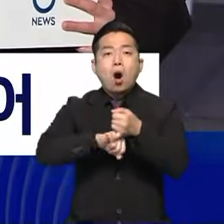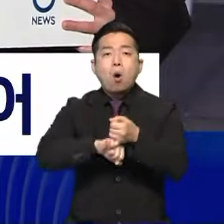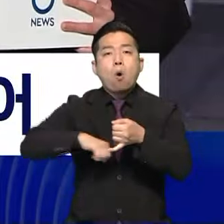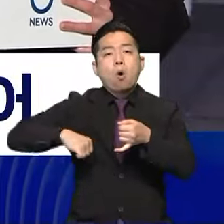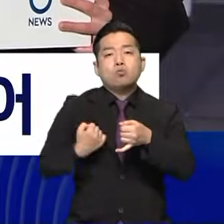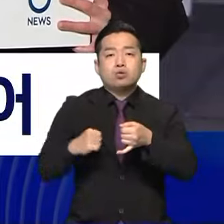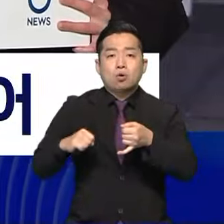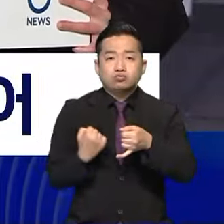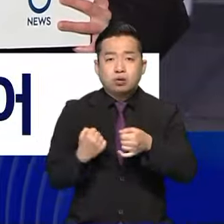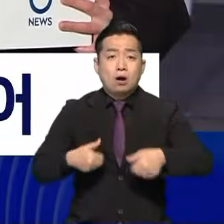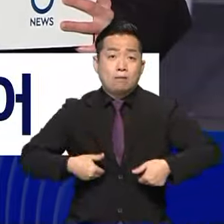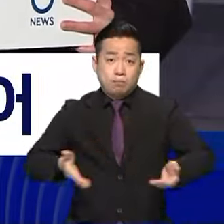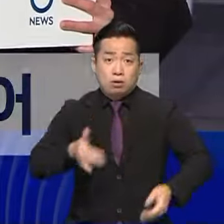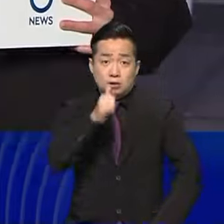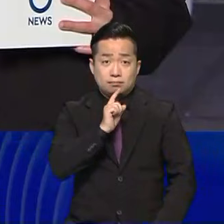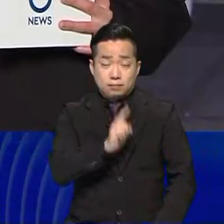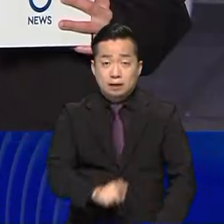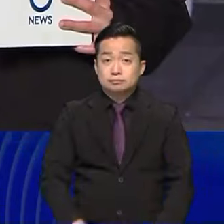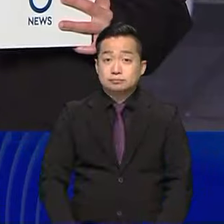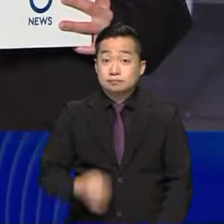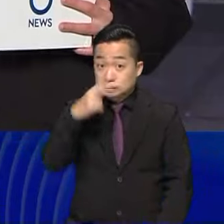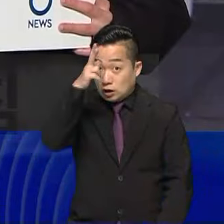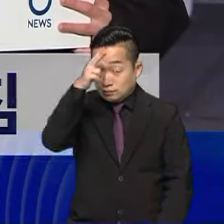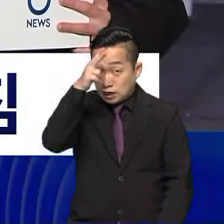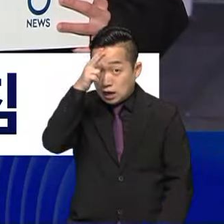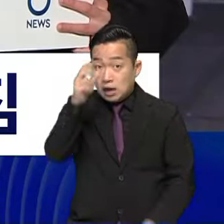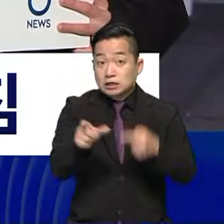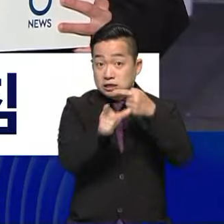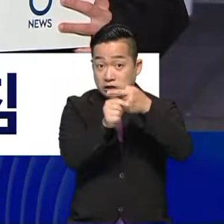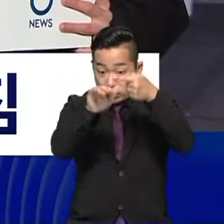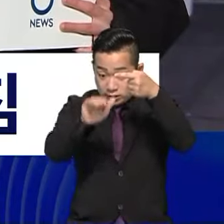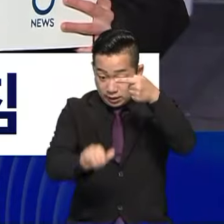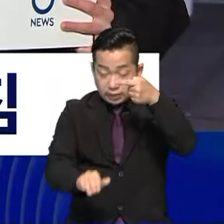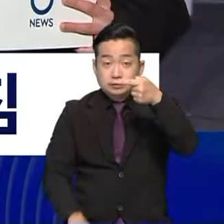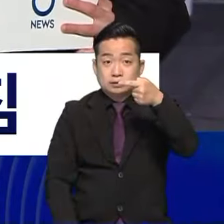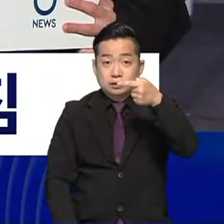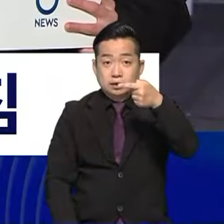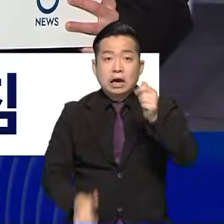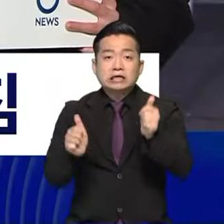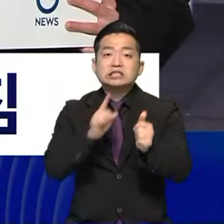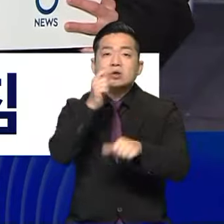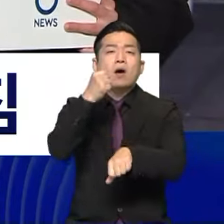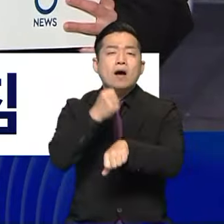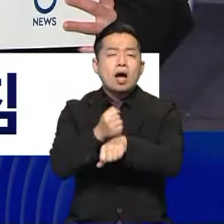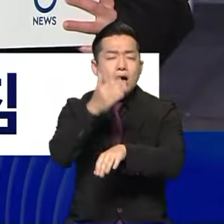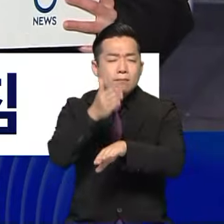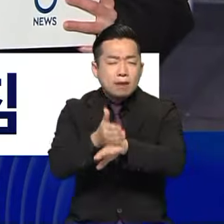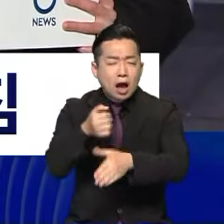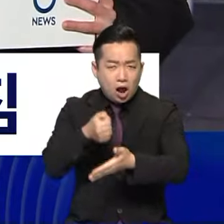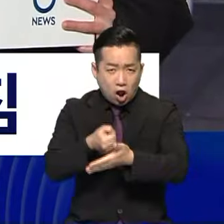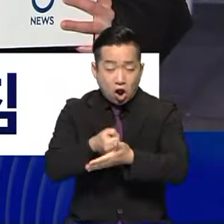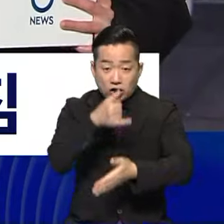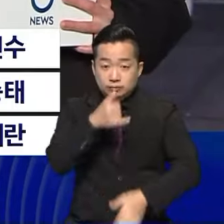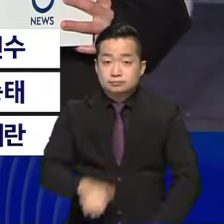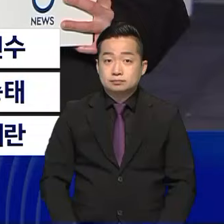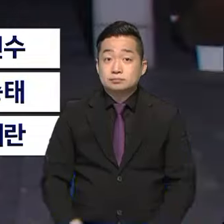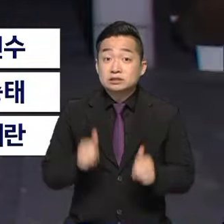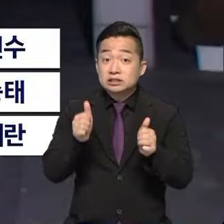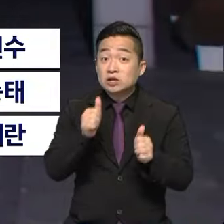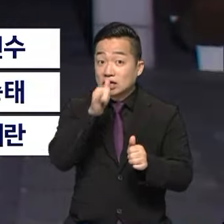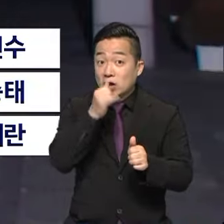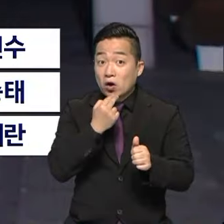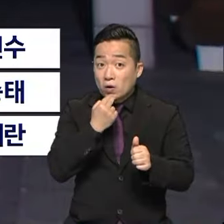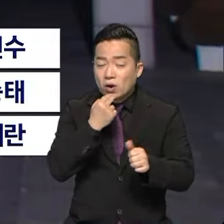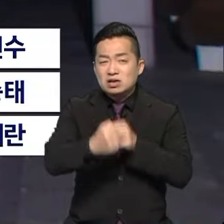건 아니기 때문입니다 검찰은이 달 안에는 기소 여부를 결정하겠다는 방침인데 기소 불기소